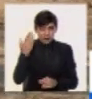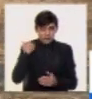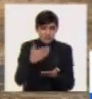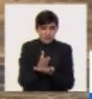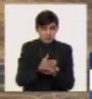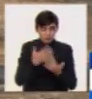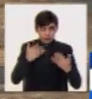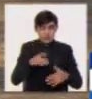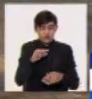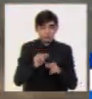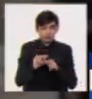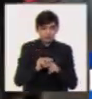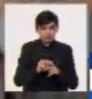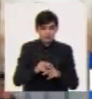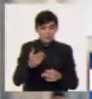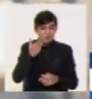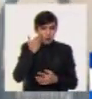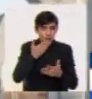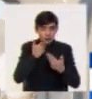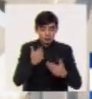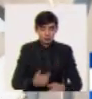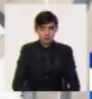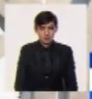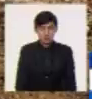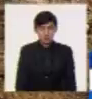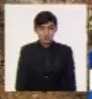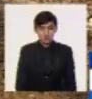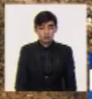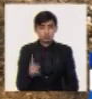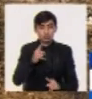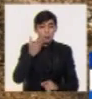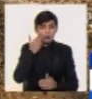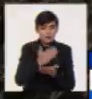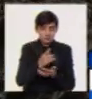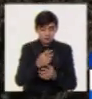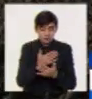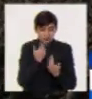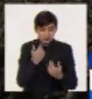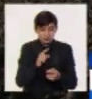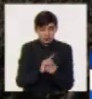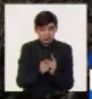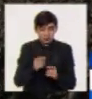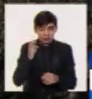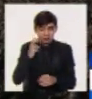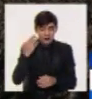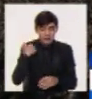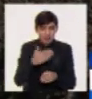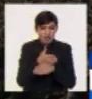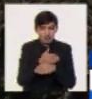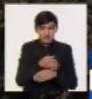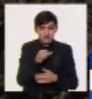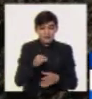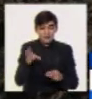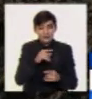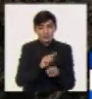болмаса басқа пайдасы жоқ дейді. Не пайдасы бар? Ешқандай пайдасы жоқ. Одан қатар жағдай жоқ адамдардың